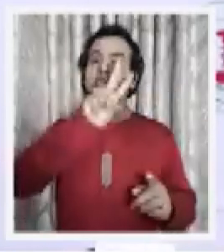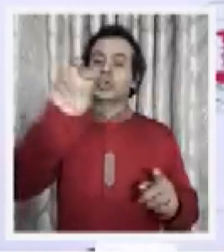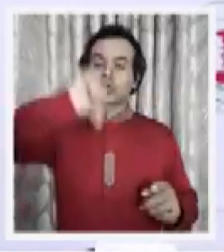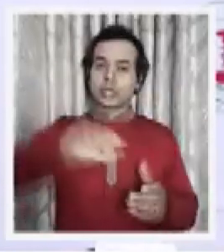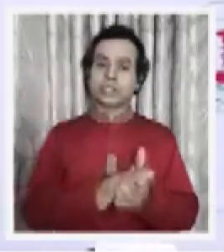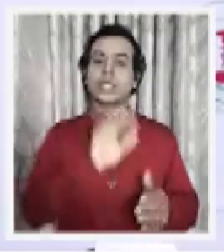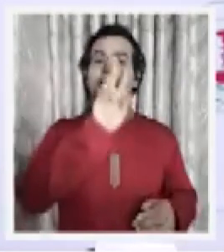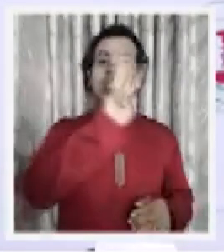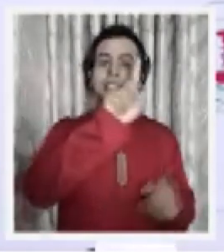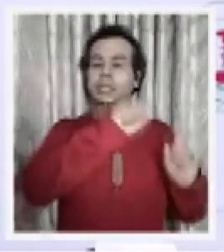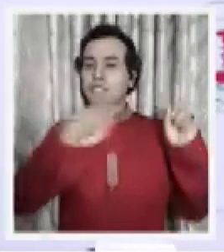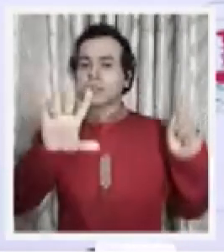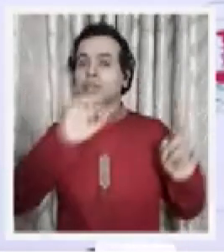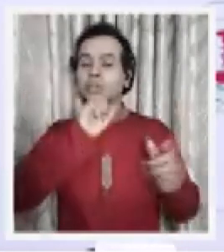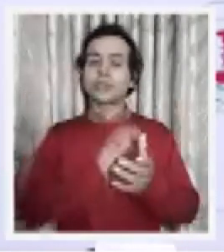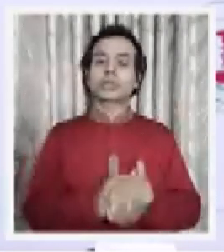31 থেকে 40 বছর 209 জন,